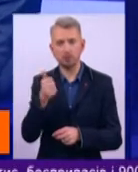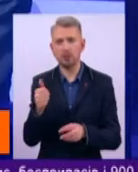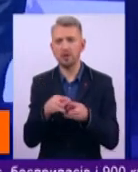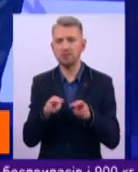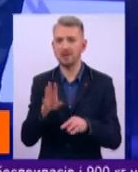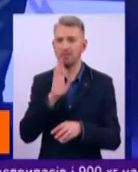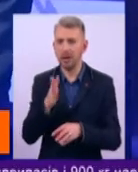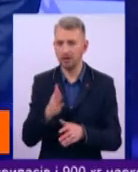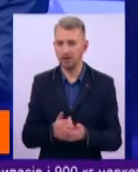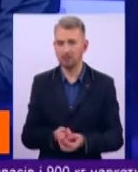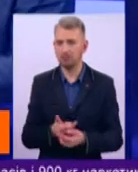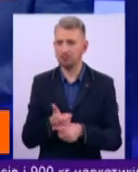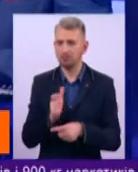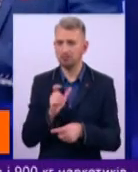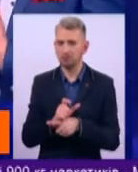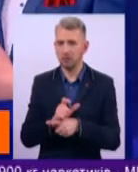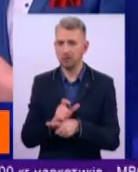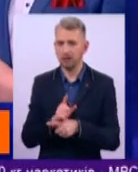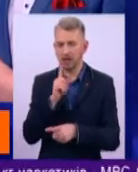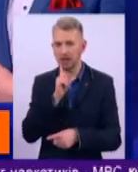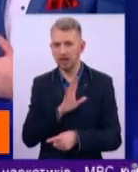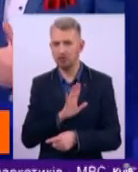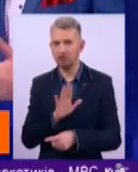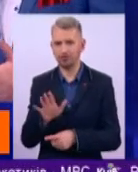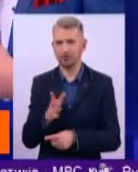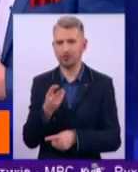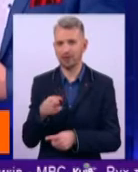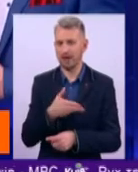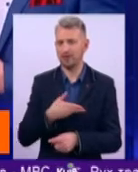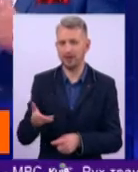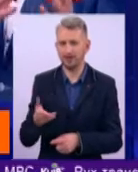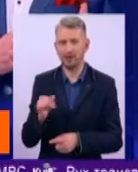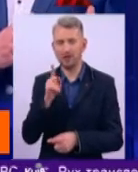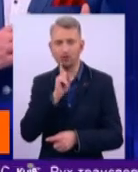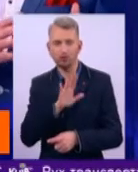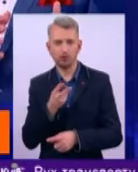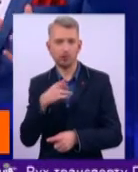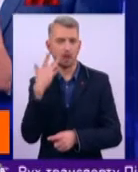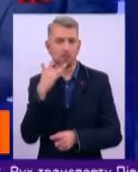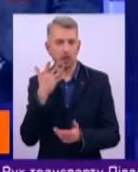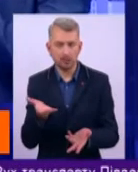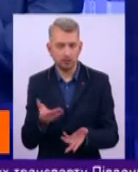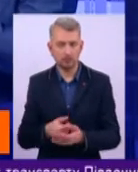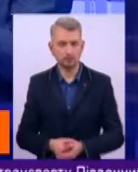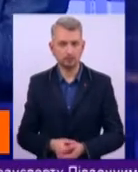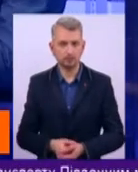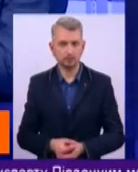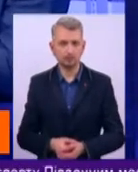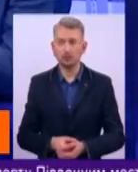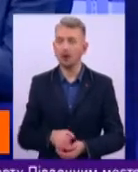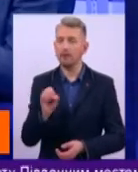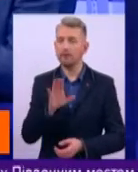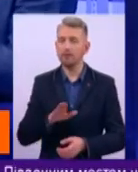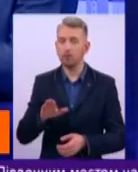прем'єр-міністра Бельгії, досить таку незручну для нас і незручну для Сполучених Штатів. В